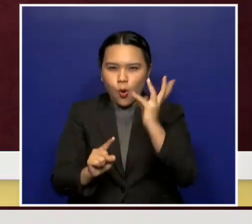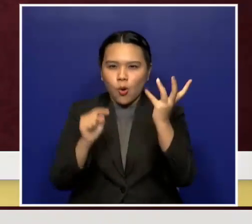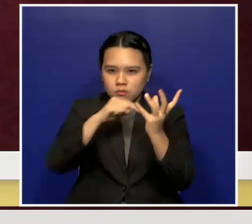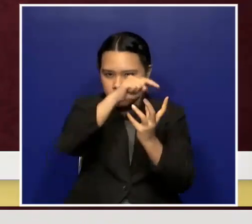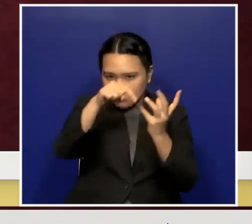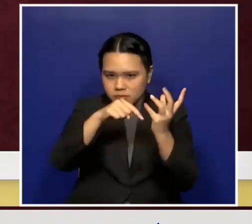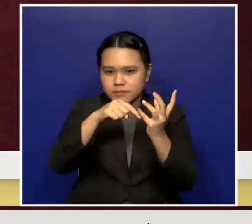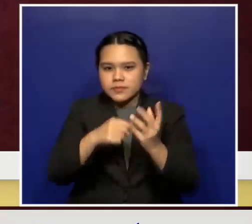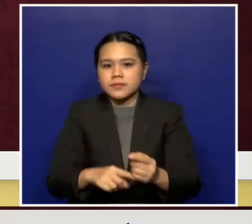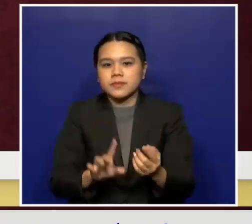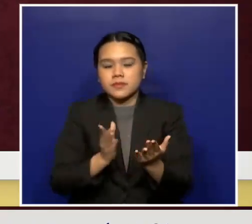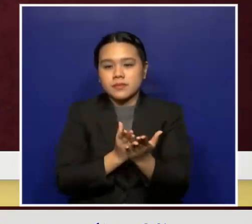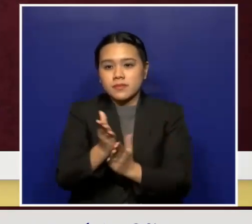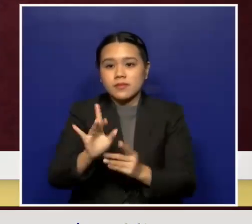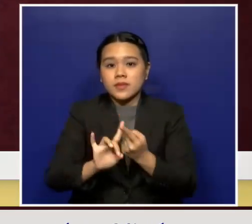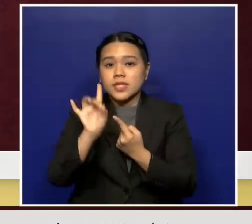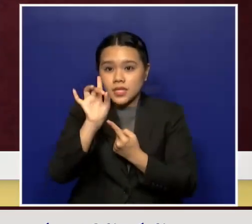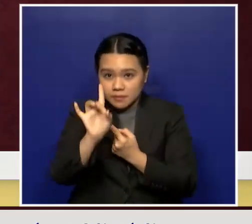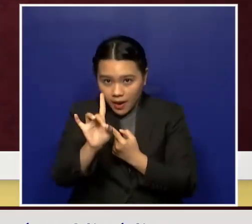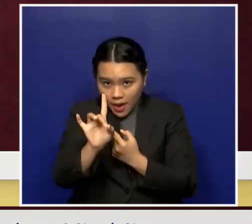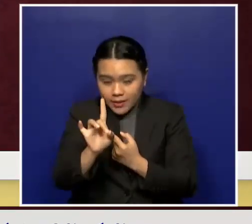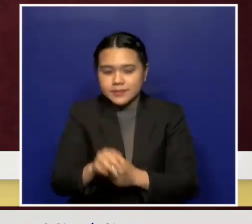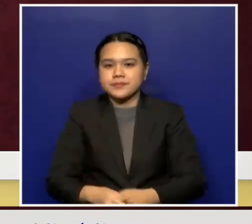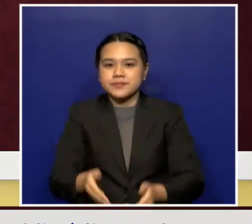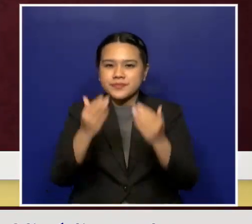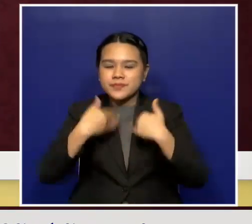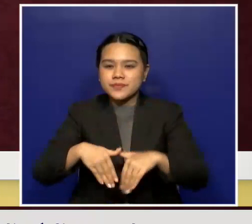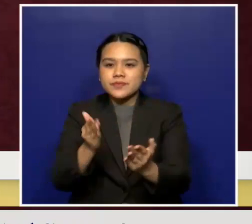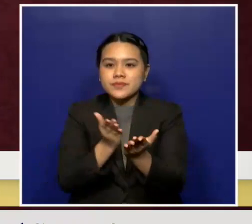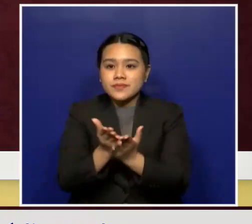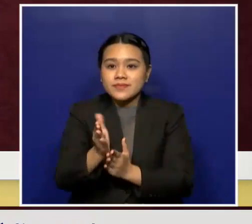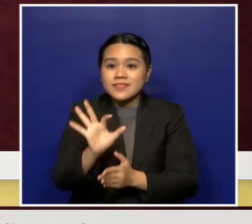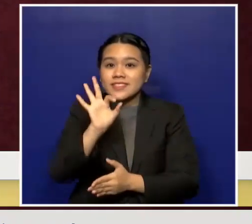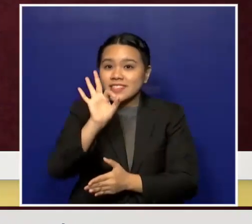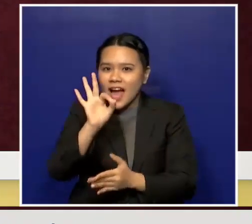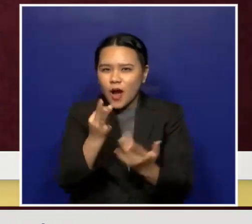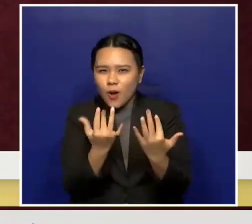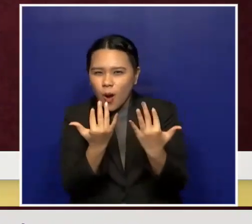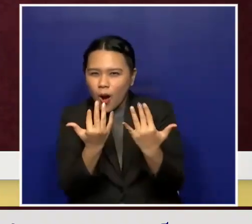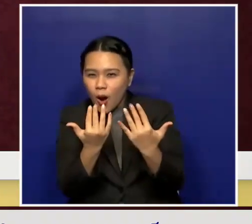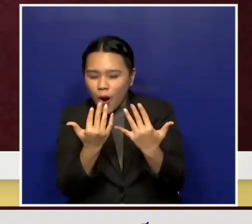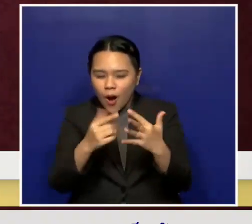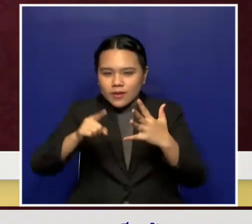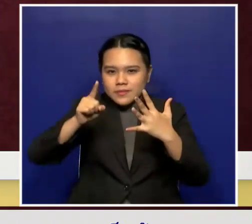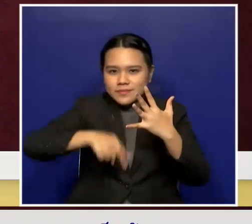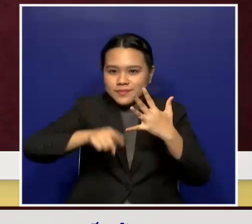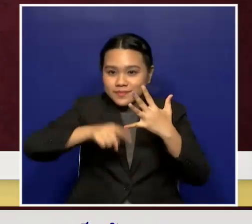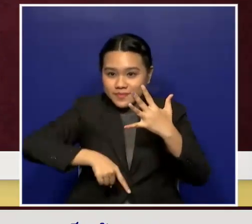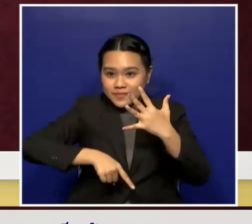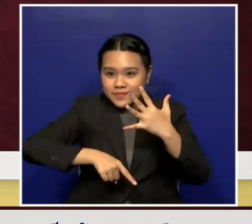ต้นที่8ส่วนเสาต้นที่9เก็บไว้ตอนท้ายๆครับเก็บตอนท้าย